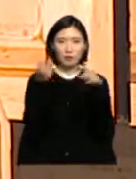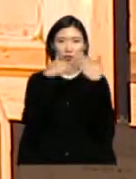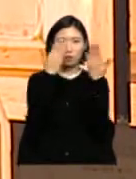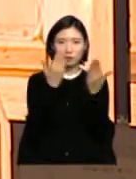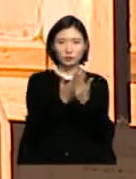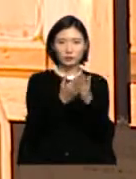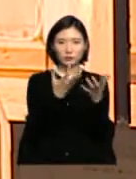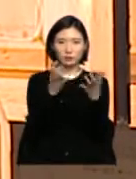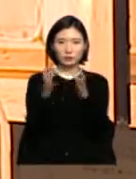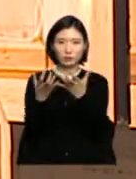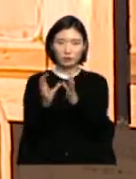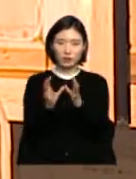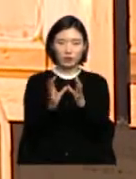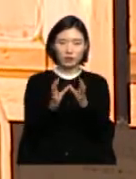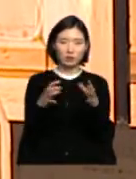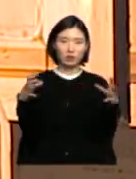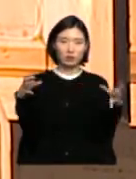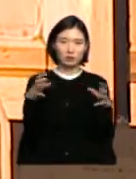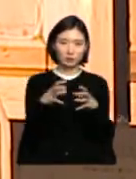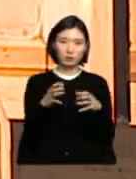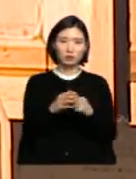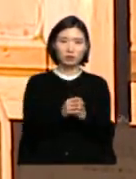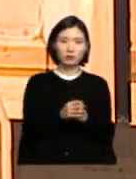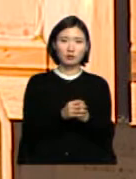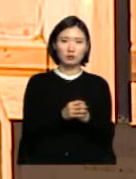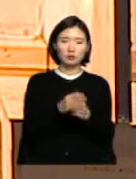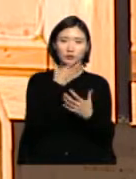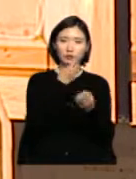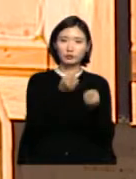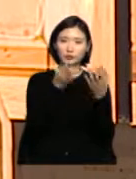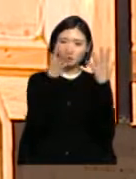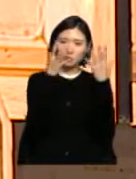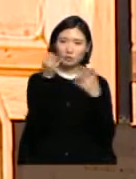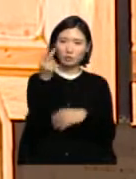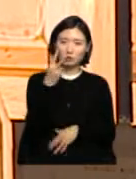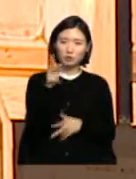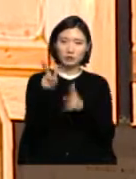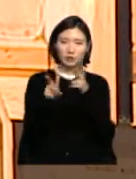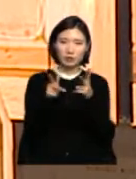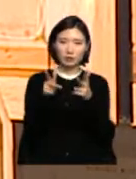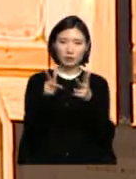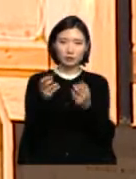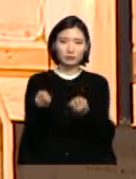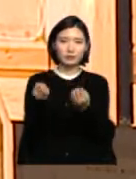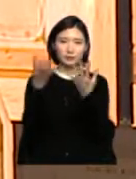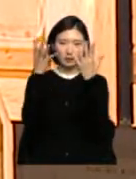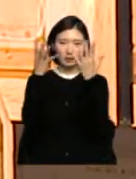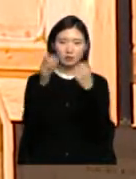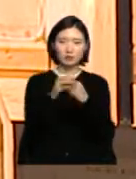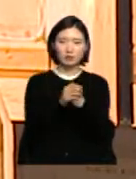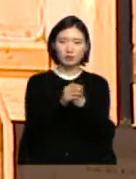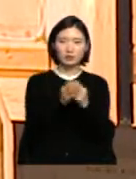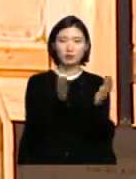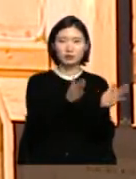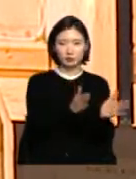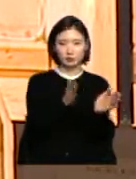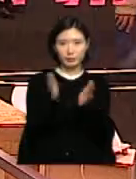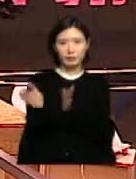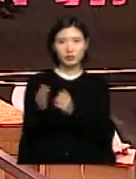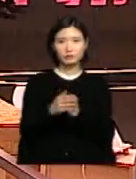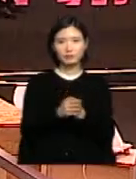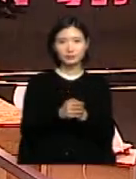모든 구성원들이 모여서 이렇게 축제 겸 산업 대전을 이렇게 준비를